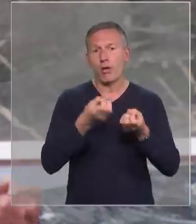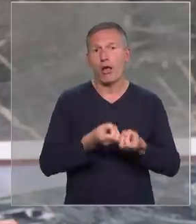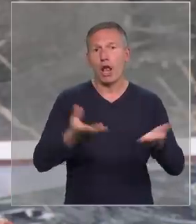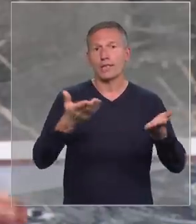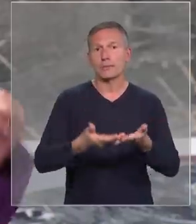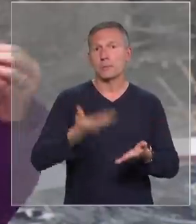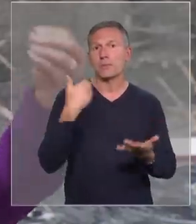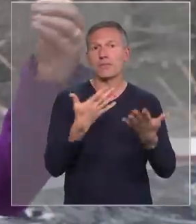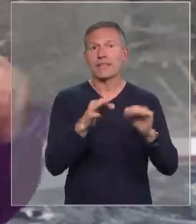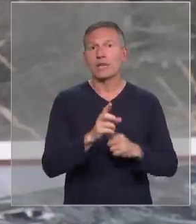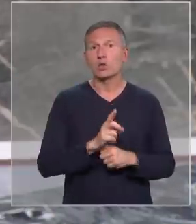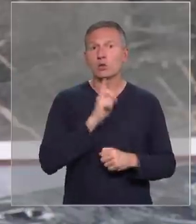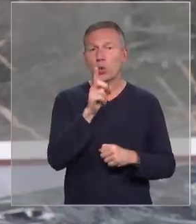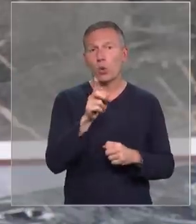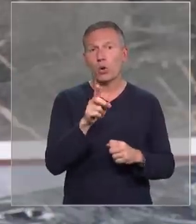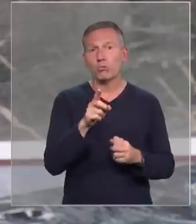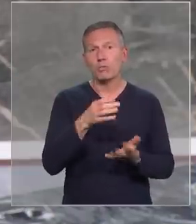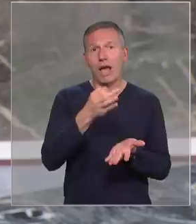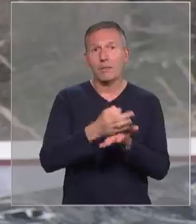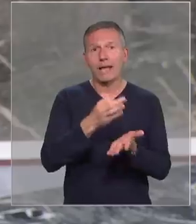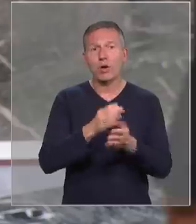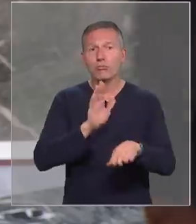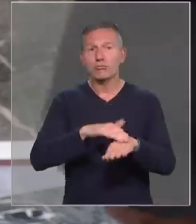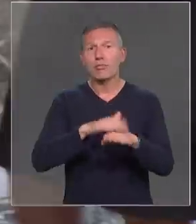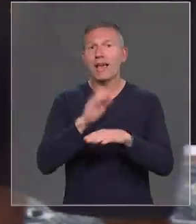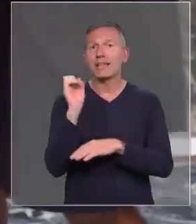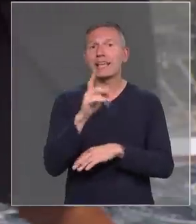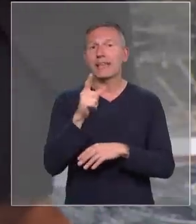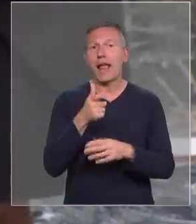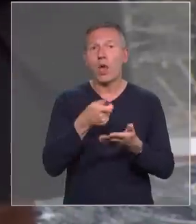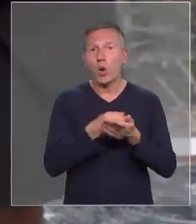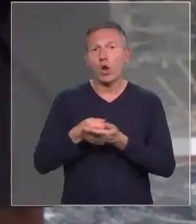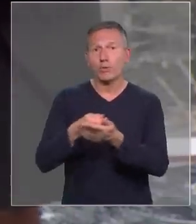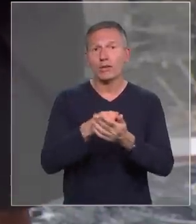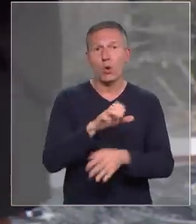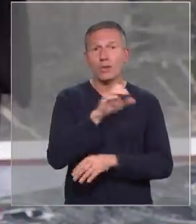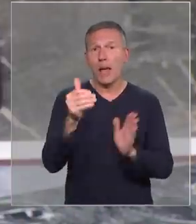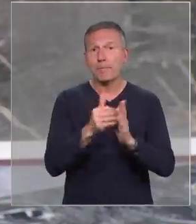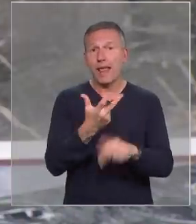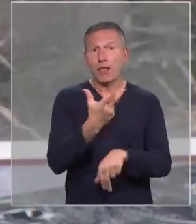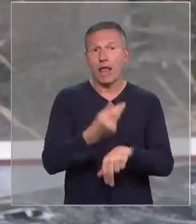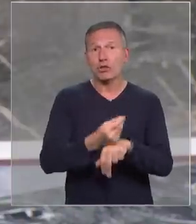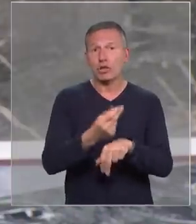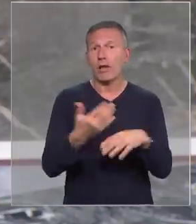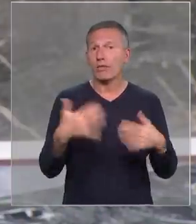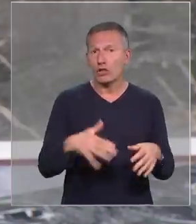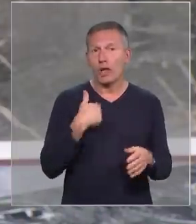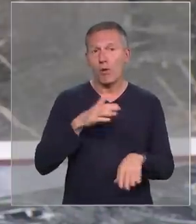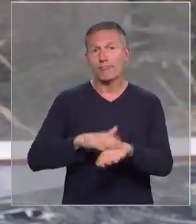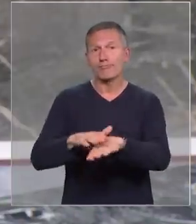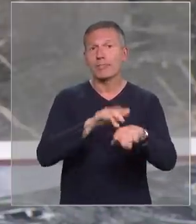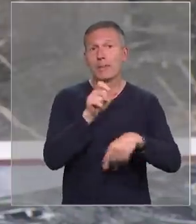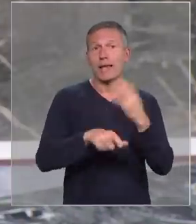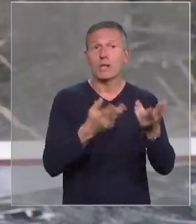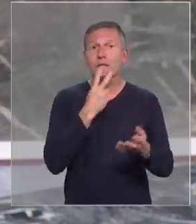une dizaine de jours l'application Signal Conso qui a été téléchargée pas moins de 100 000 fois. Je suggère à nos compatriotes qui